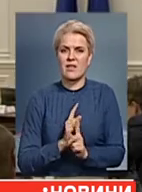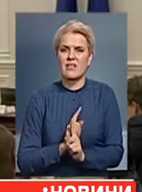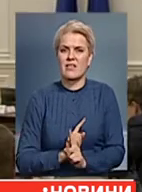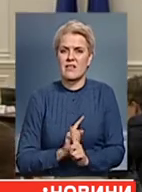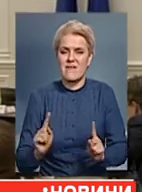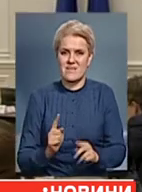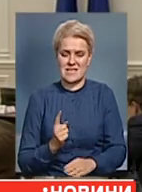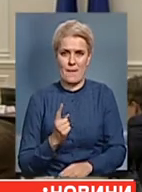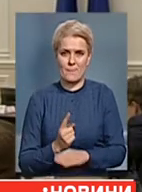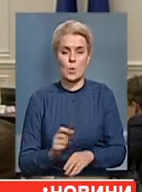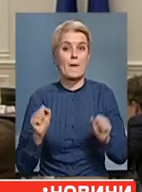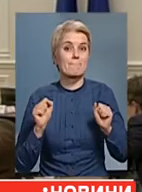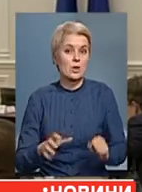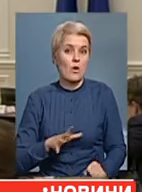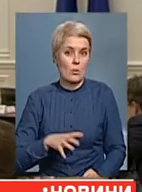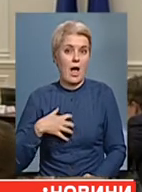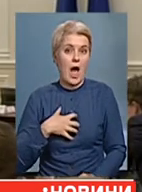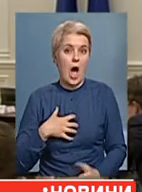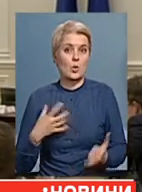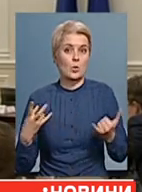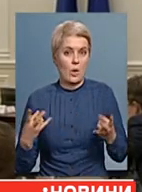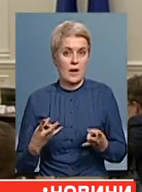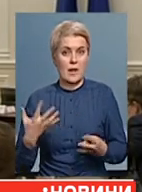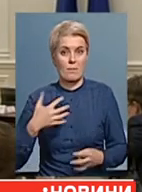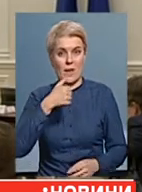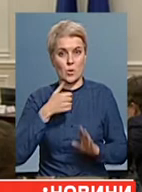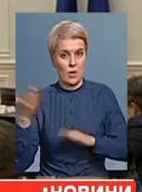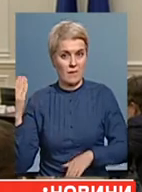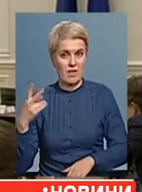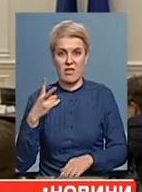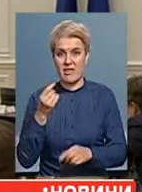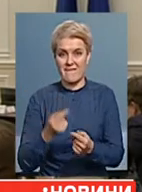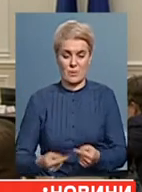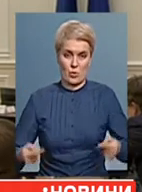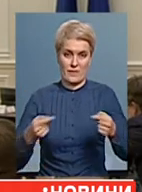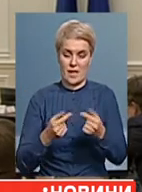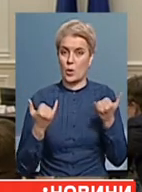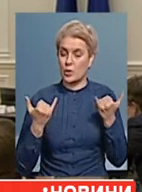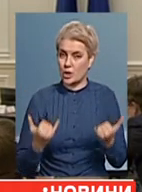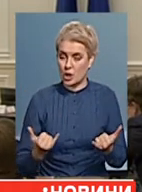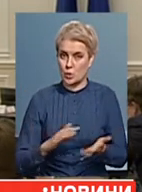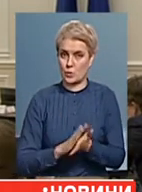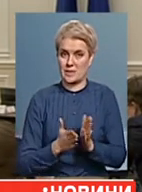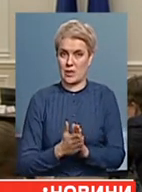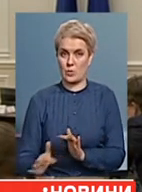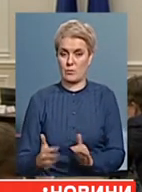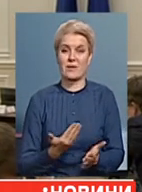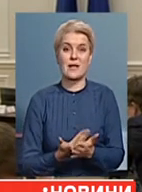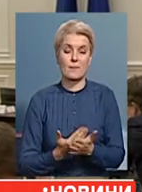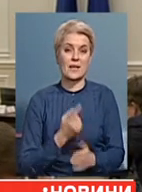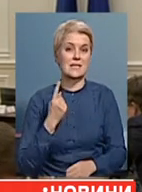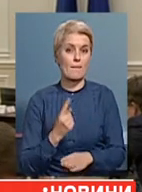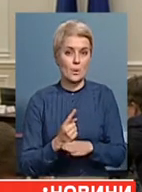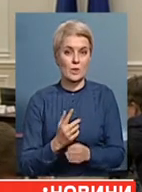які, можливо, вони були актуальні 50 років зараз, але точно не відповідають нинішньому стану справ. Наприклад, заборона